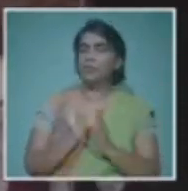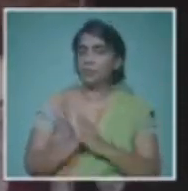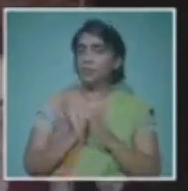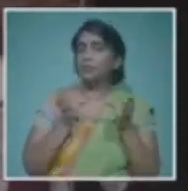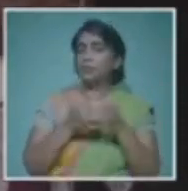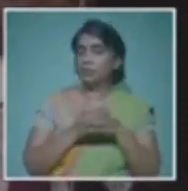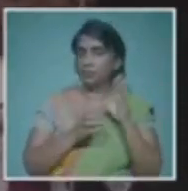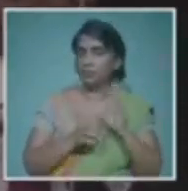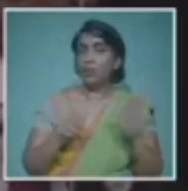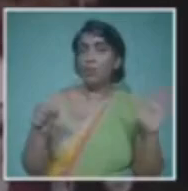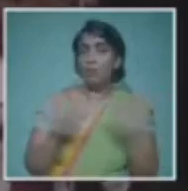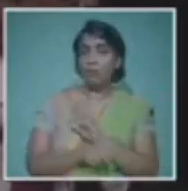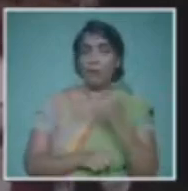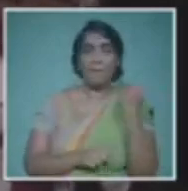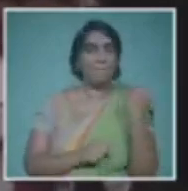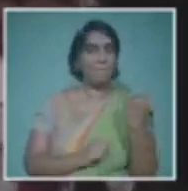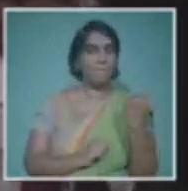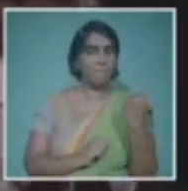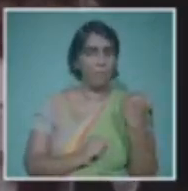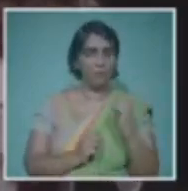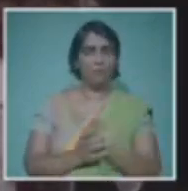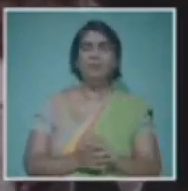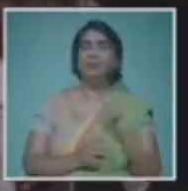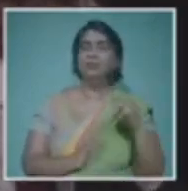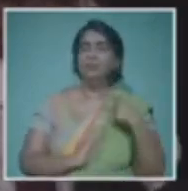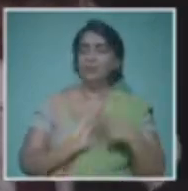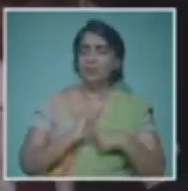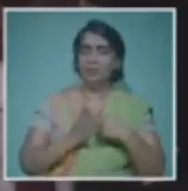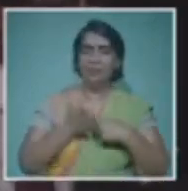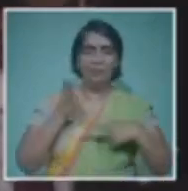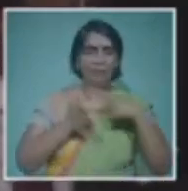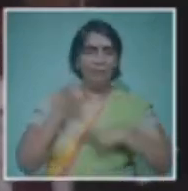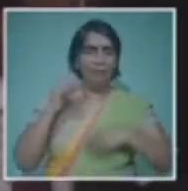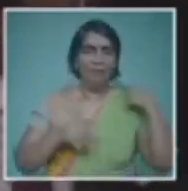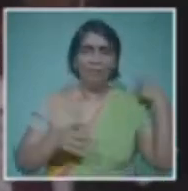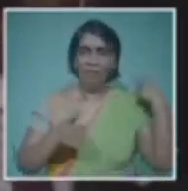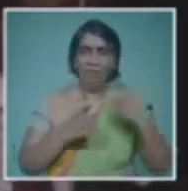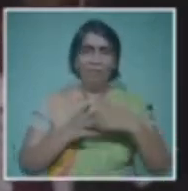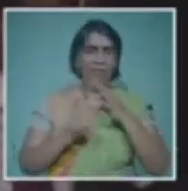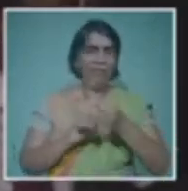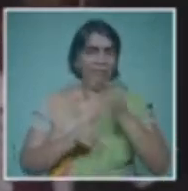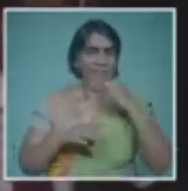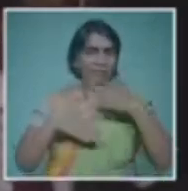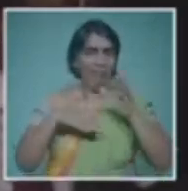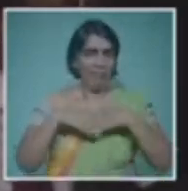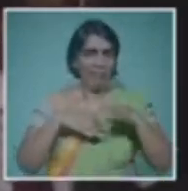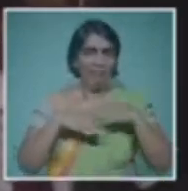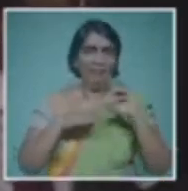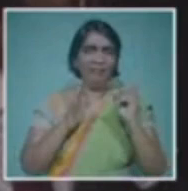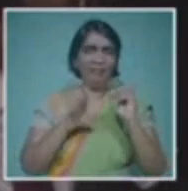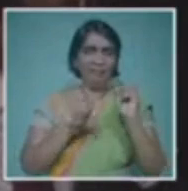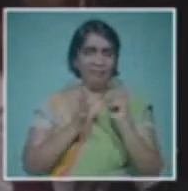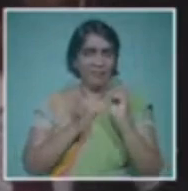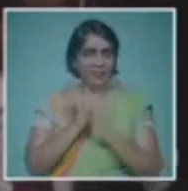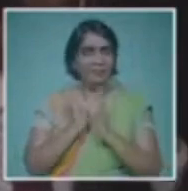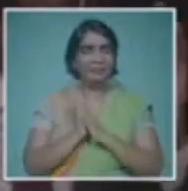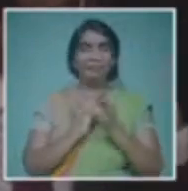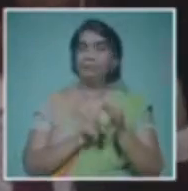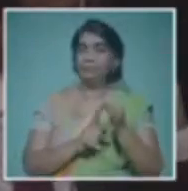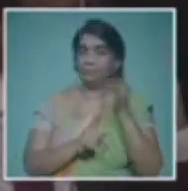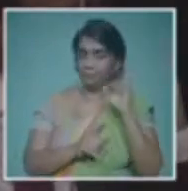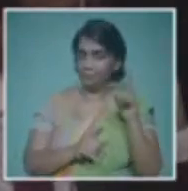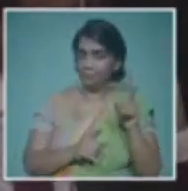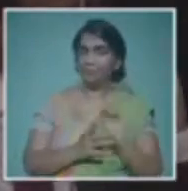කළා තිබෙන්නේ පූර්ණ බලය ඇතුව මේ රටේ මැතිවරණ ගණනාවක සභාපතිත්වයේ දරපු කොමිෂන් සභාවේ